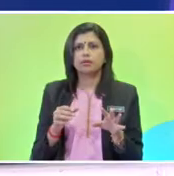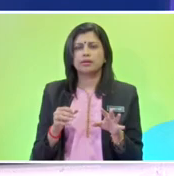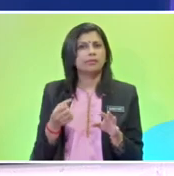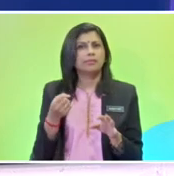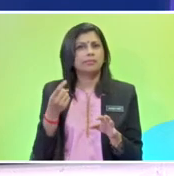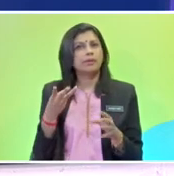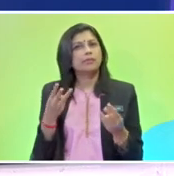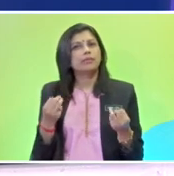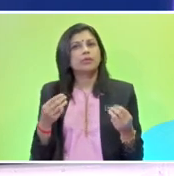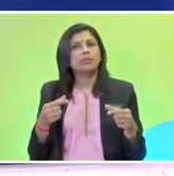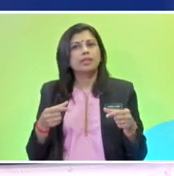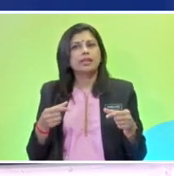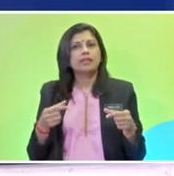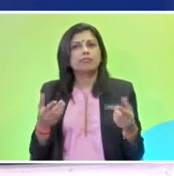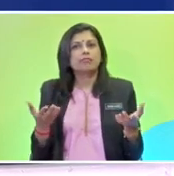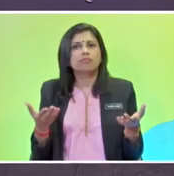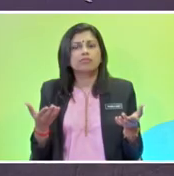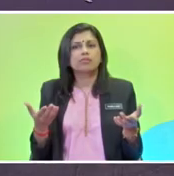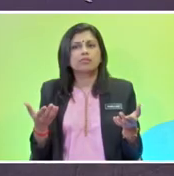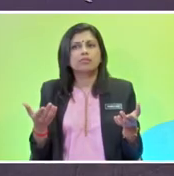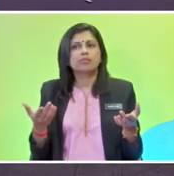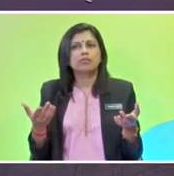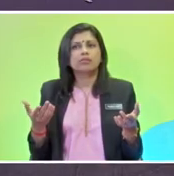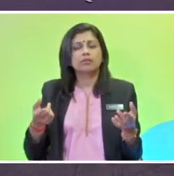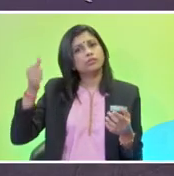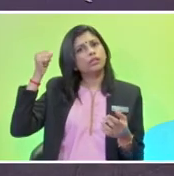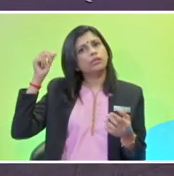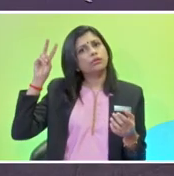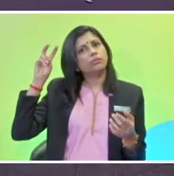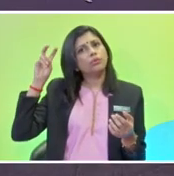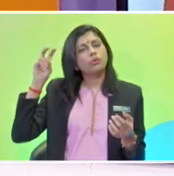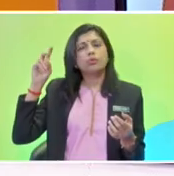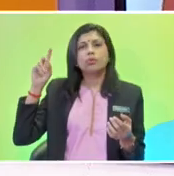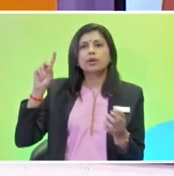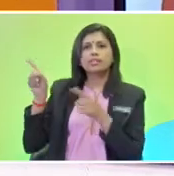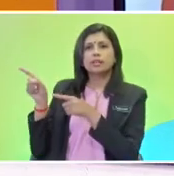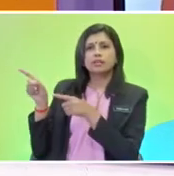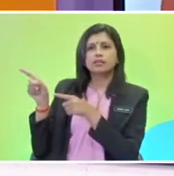Berapa apa pinggan? Yang sebenarnya. Kat sini 20. Yang kat sini